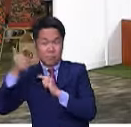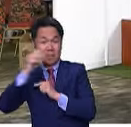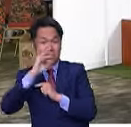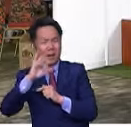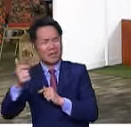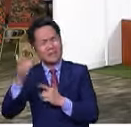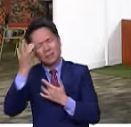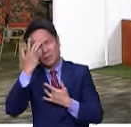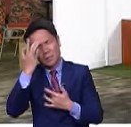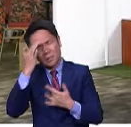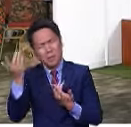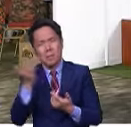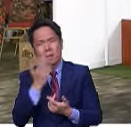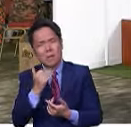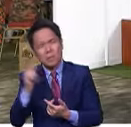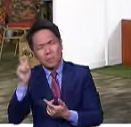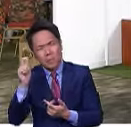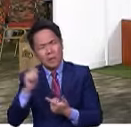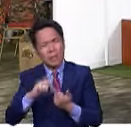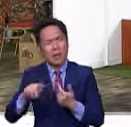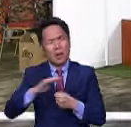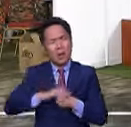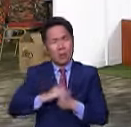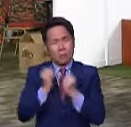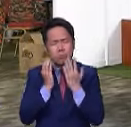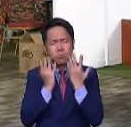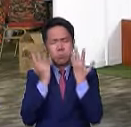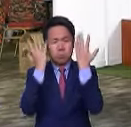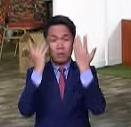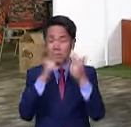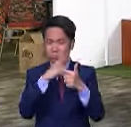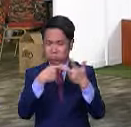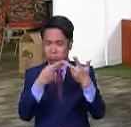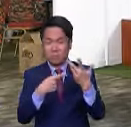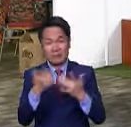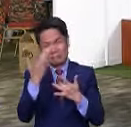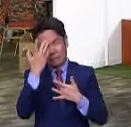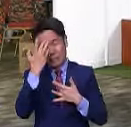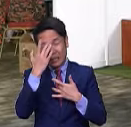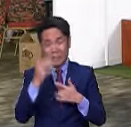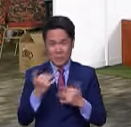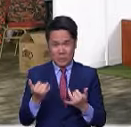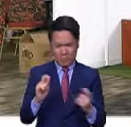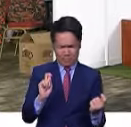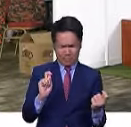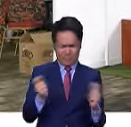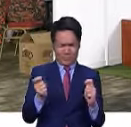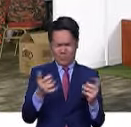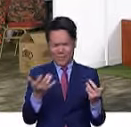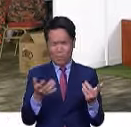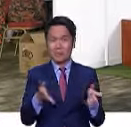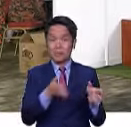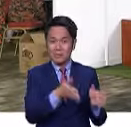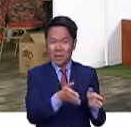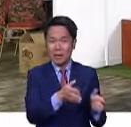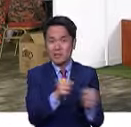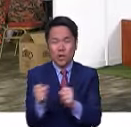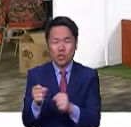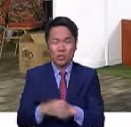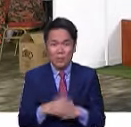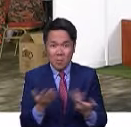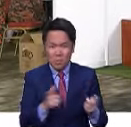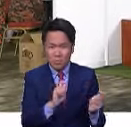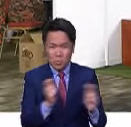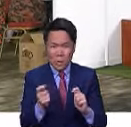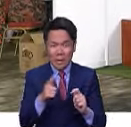sakit jantung, dan ini menambahkan risiko kepada mereka. So kita terpaksa merubah strategi. So pusat kuarantin ni memang strategi